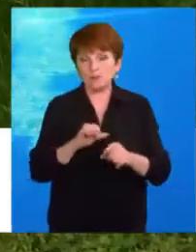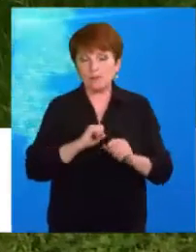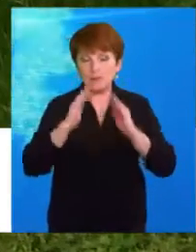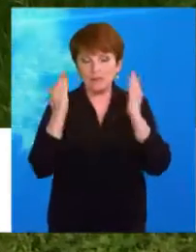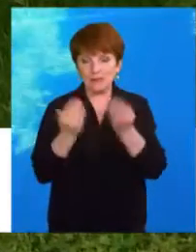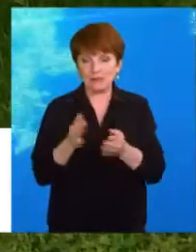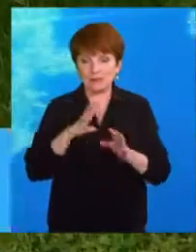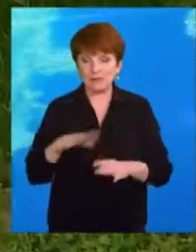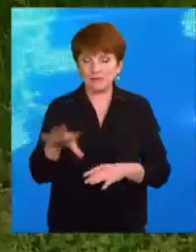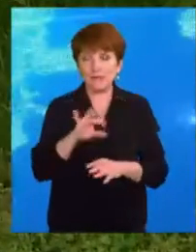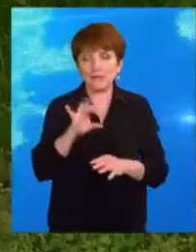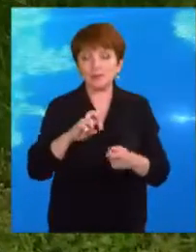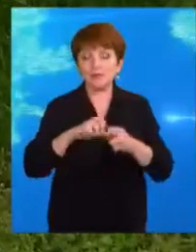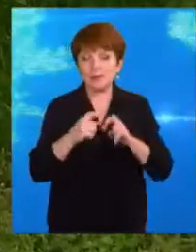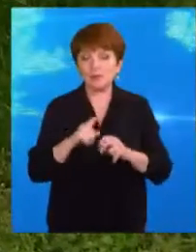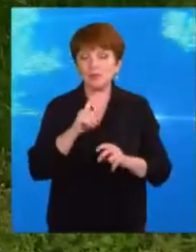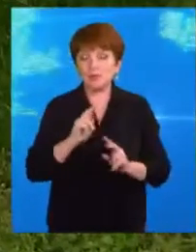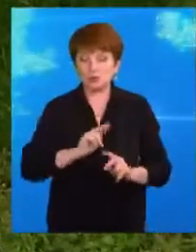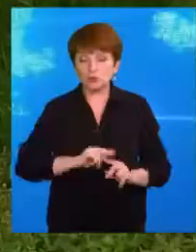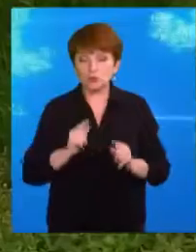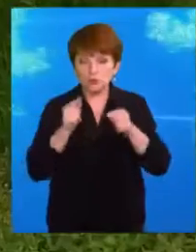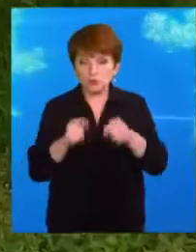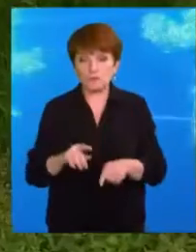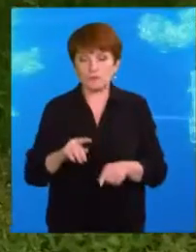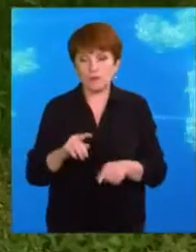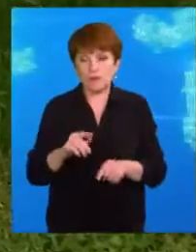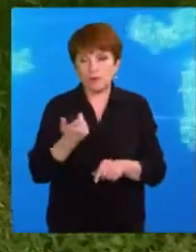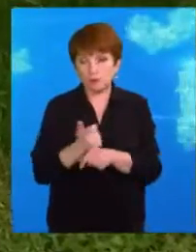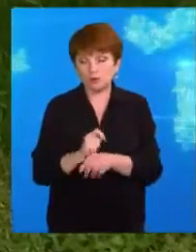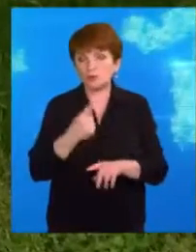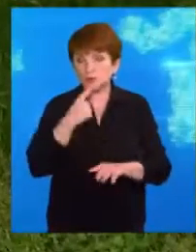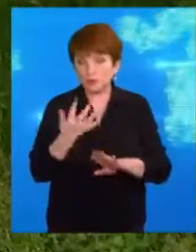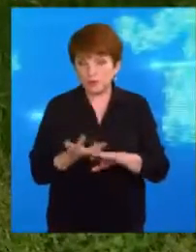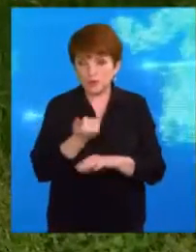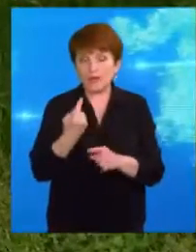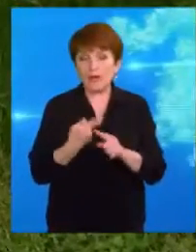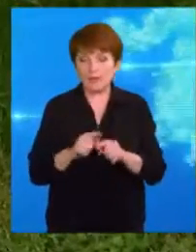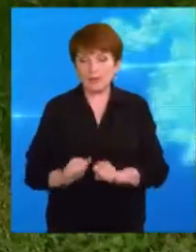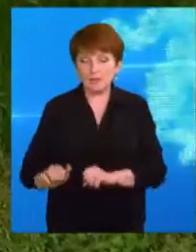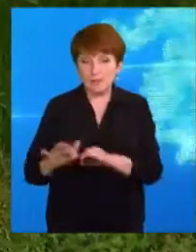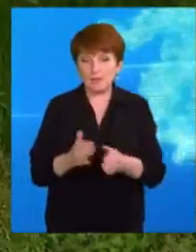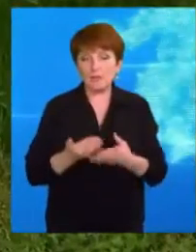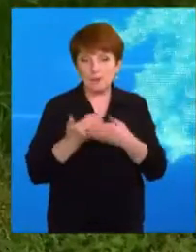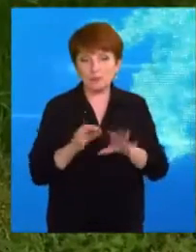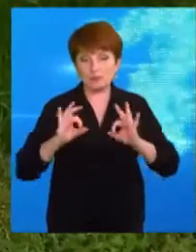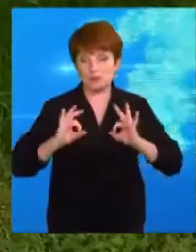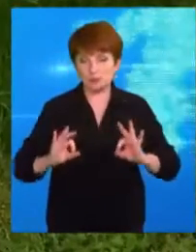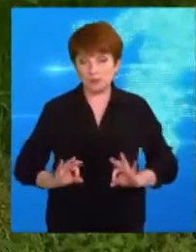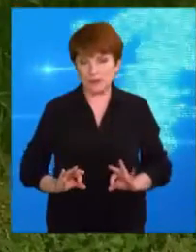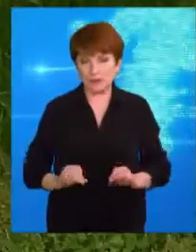находились. И проблема трудоустройства у них в силу этого обострилась. А эта мера поможет студентам